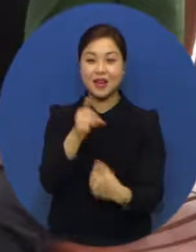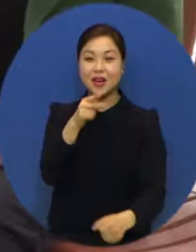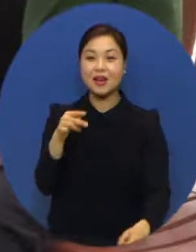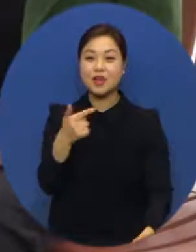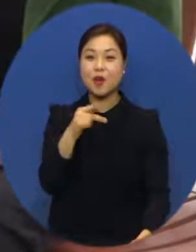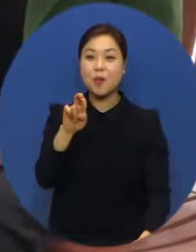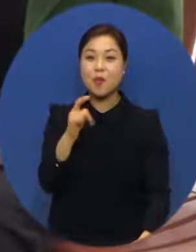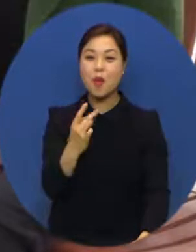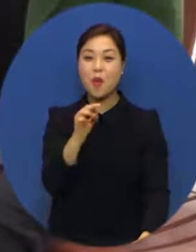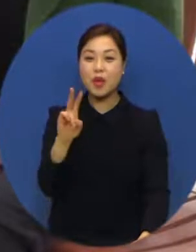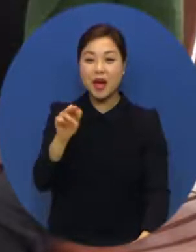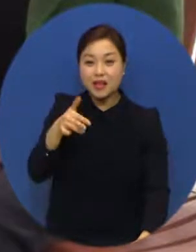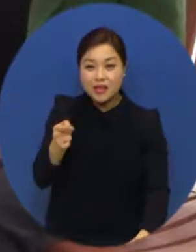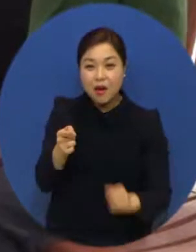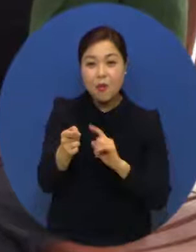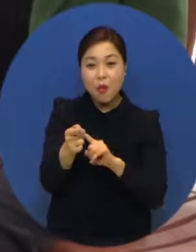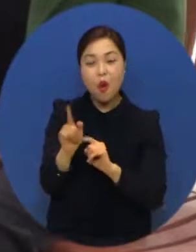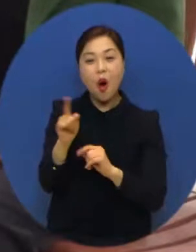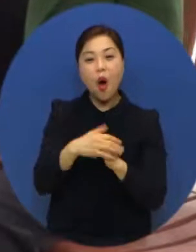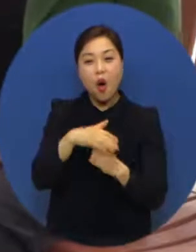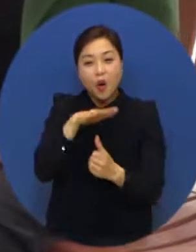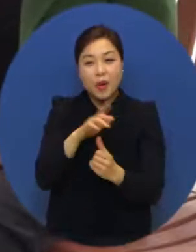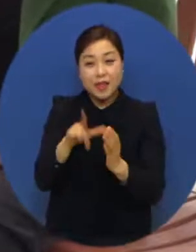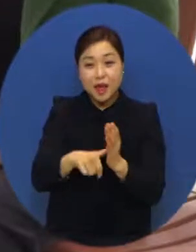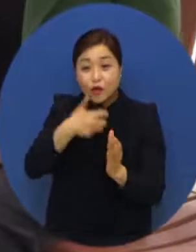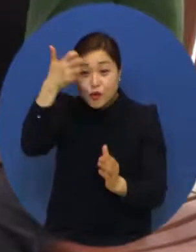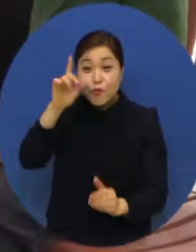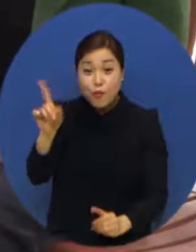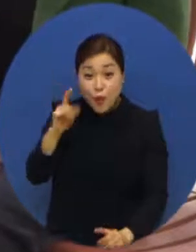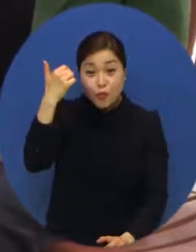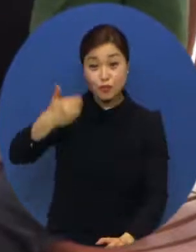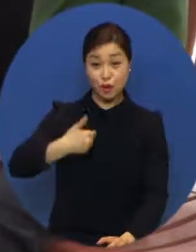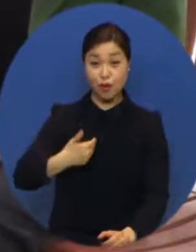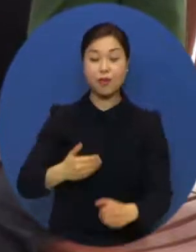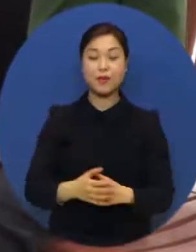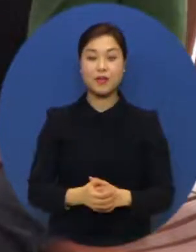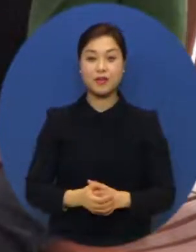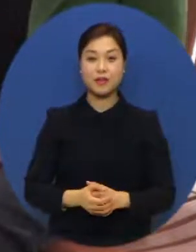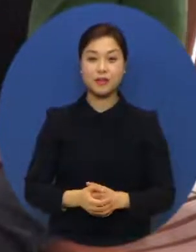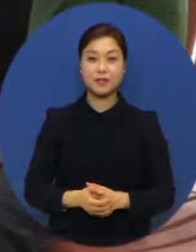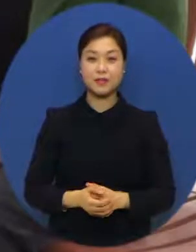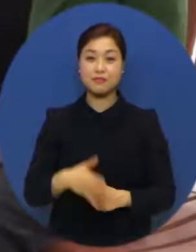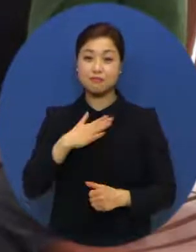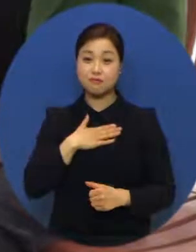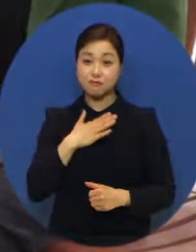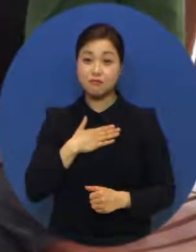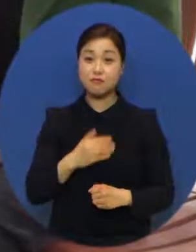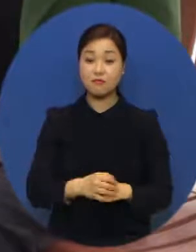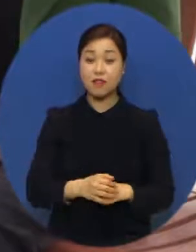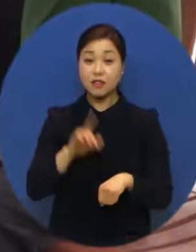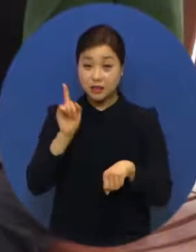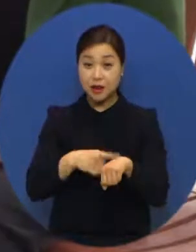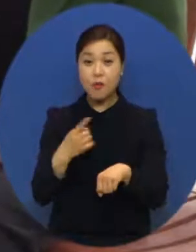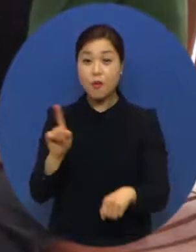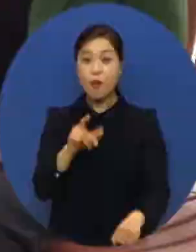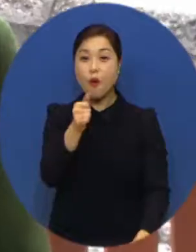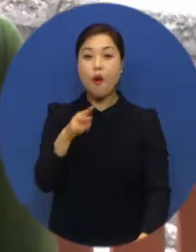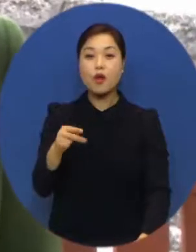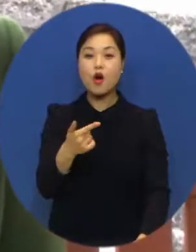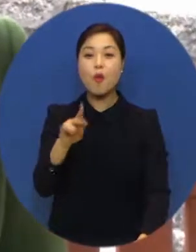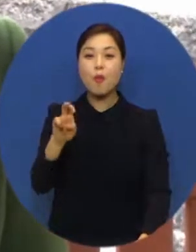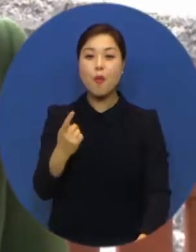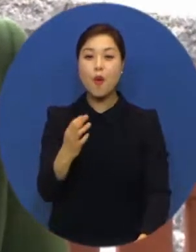어릴 때 꿈이 뭐냐고 라고 그 사람들이 물어보잖아요. 네. 하면 저는 그냥 현모양처였던 것